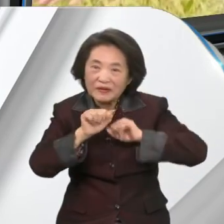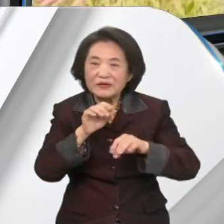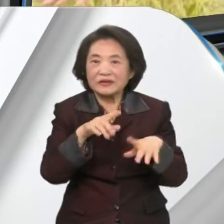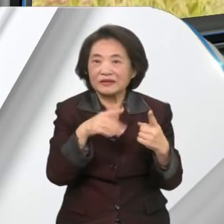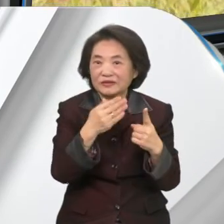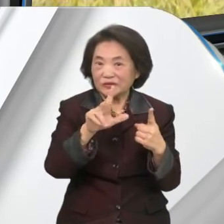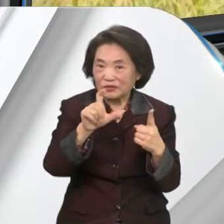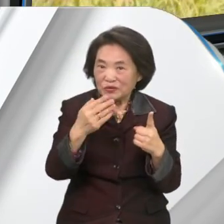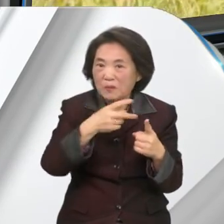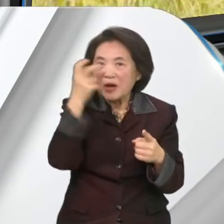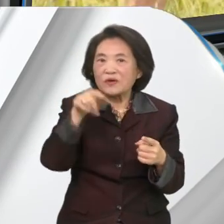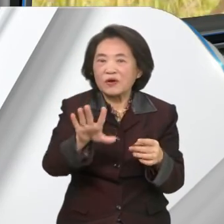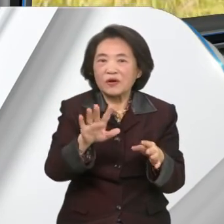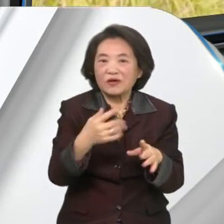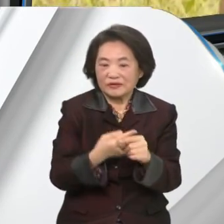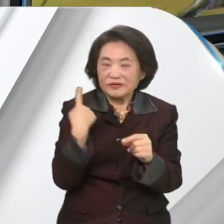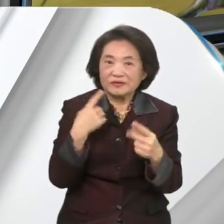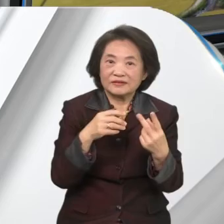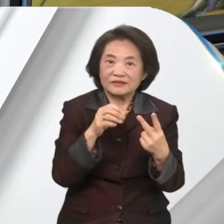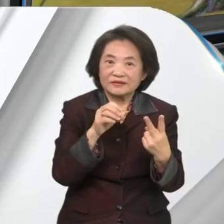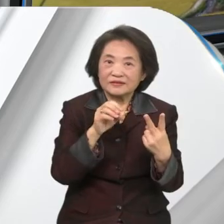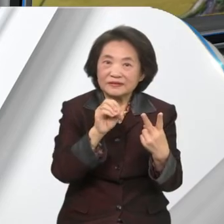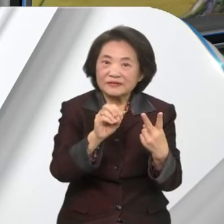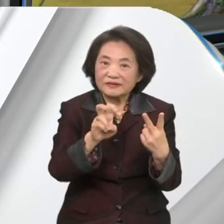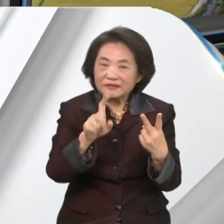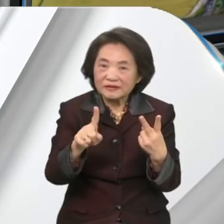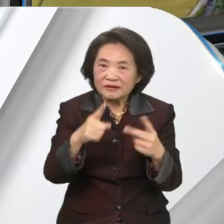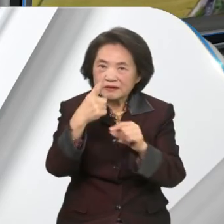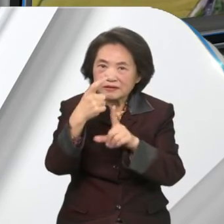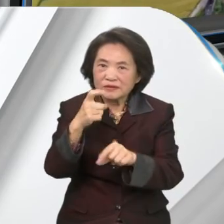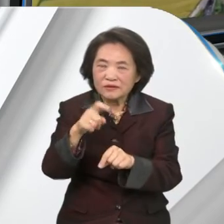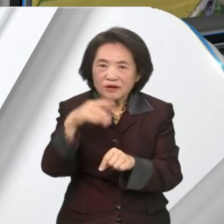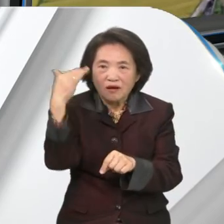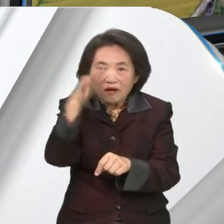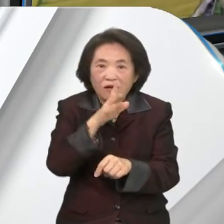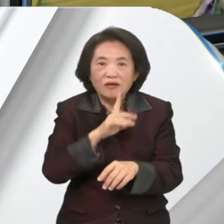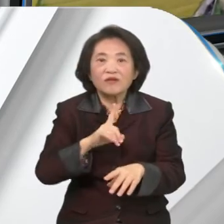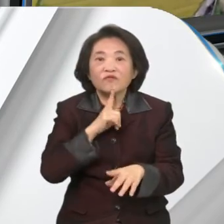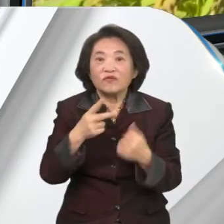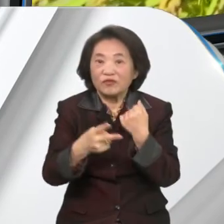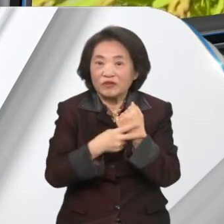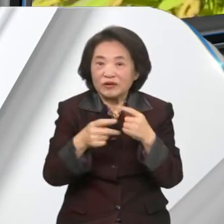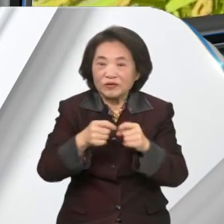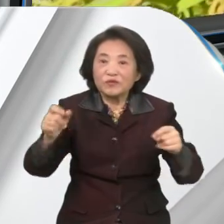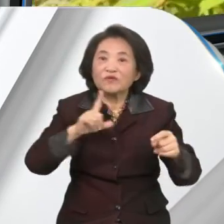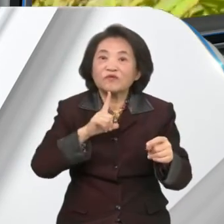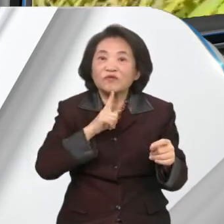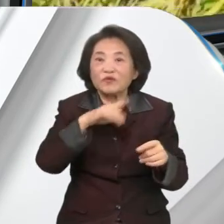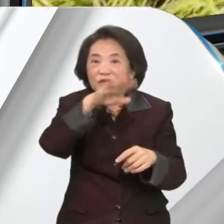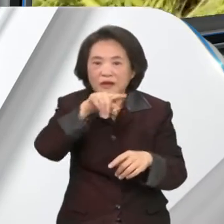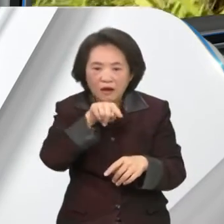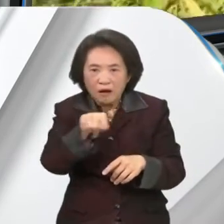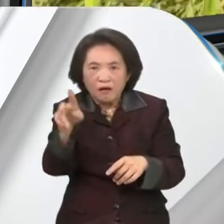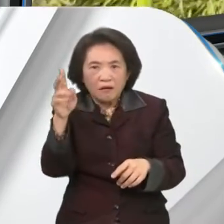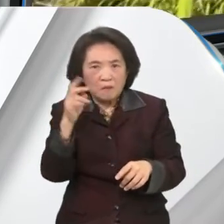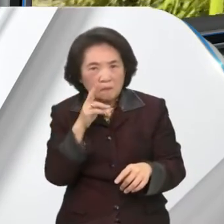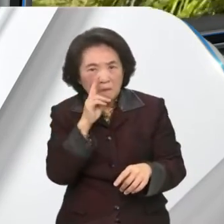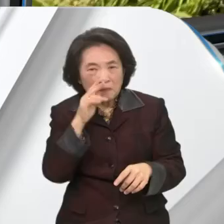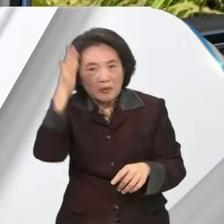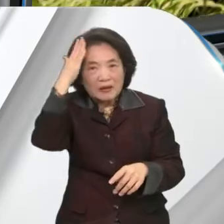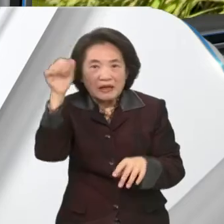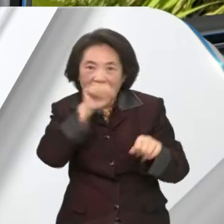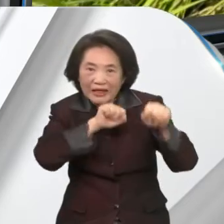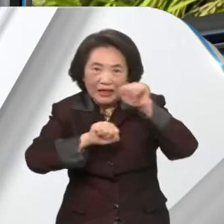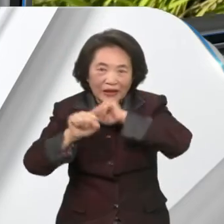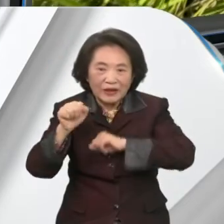1969年。对，去年十月末时节，有农民对福利润丰山区发现疑似物种，还